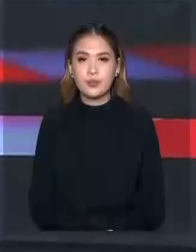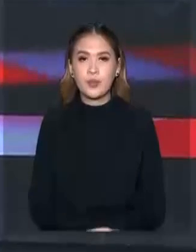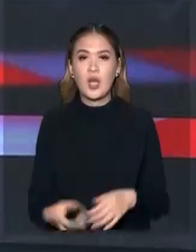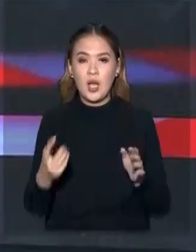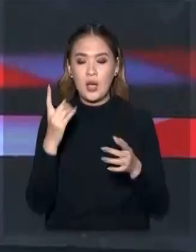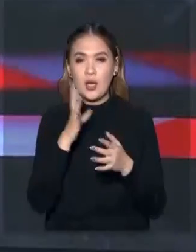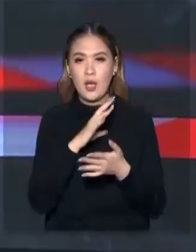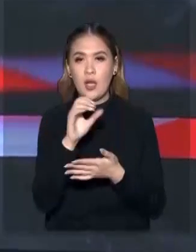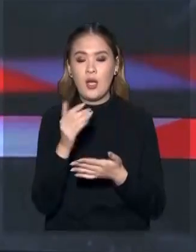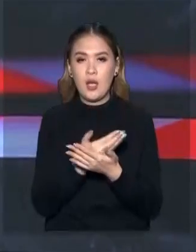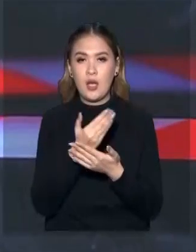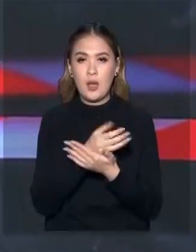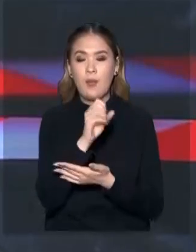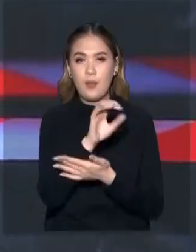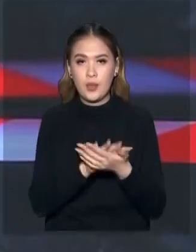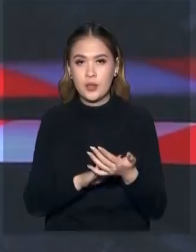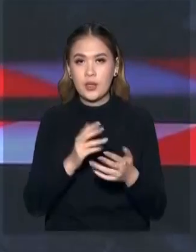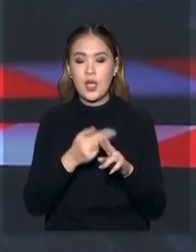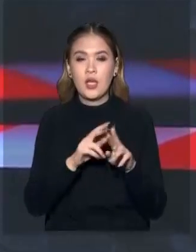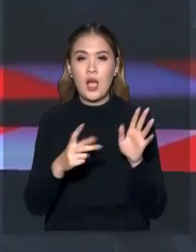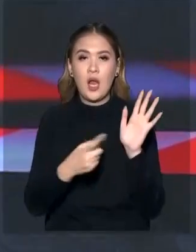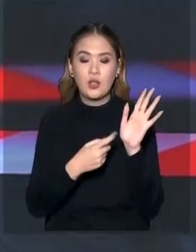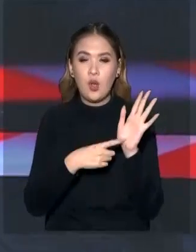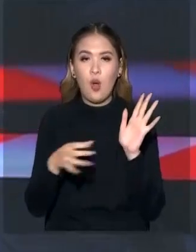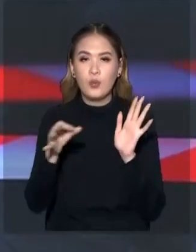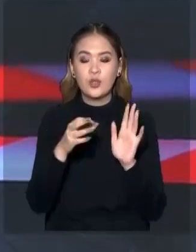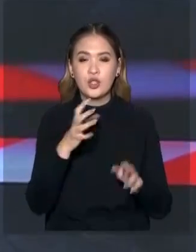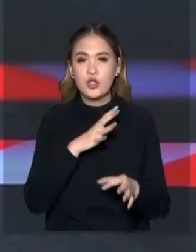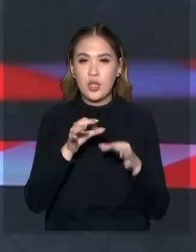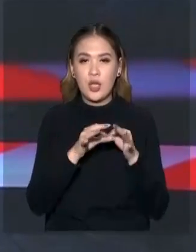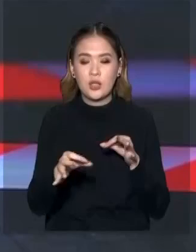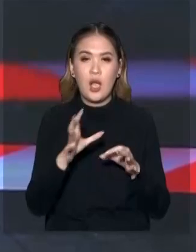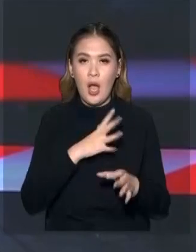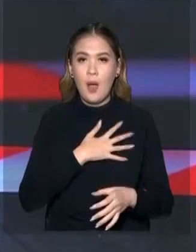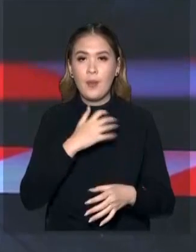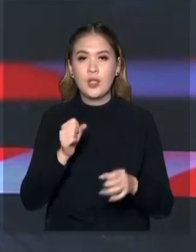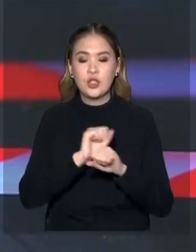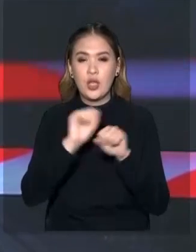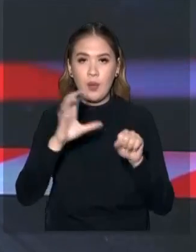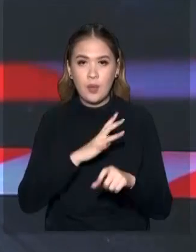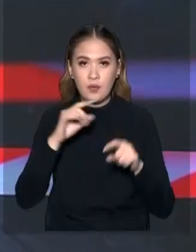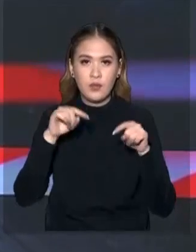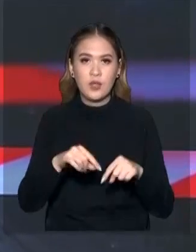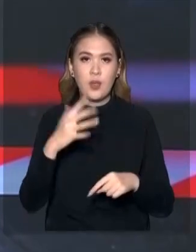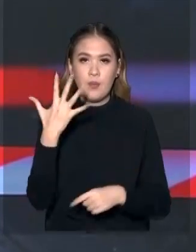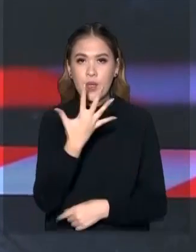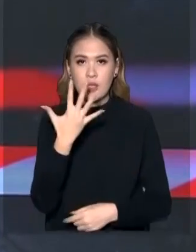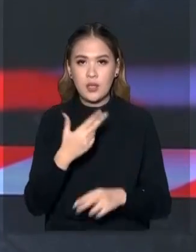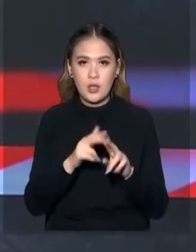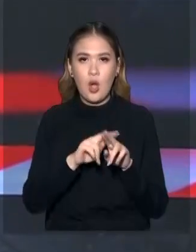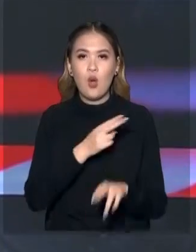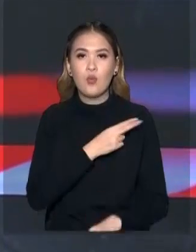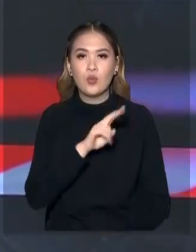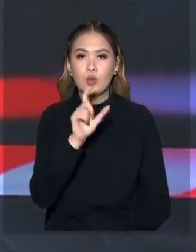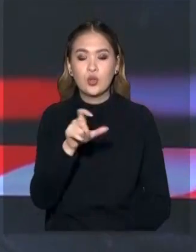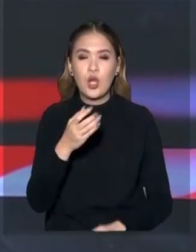Ия, хабарымызды төтенше жаңалықтардан бастаймыз. Қарағанды облысындағы шахталардың бірінде тағы жарылыс болды. Бұл жолы 5 кенші қаза тауып, 4-теуі